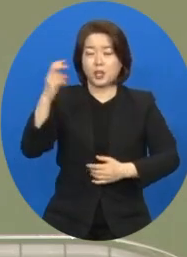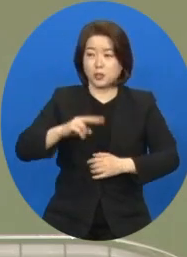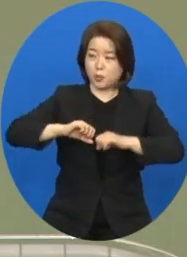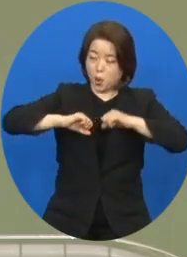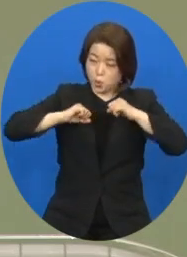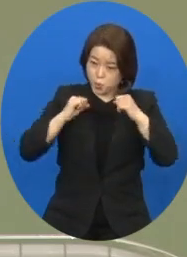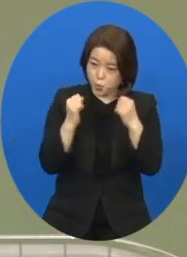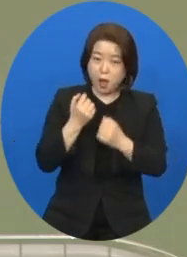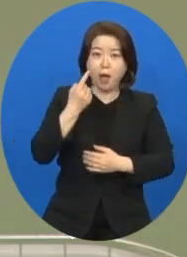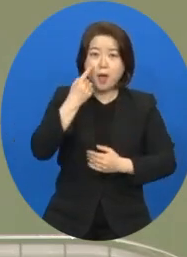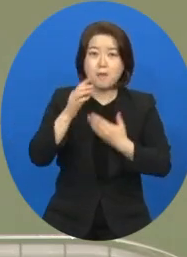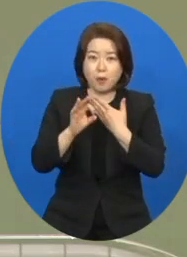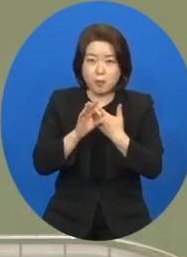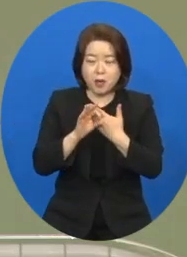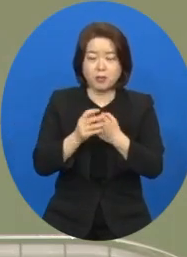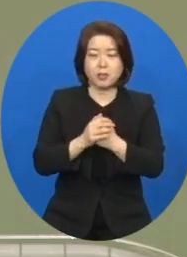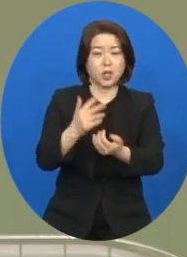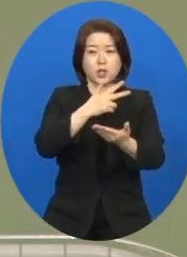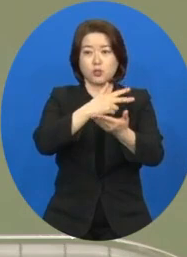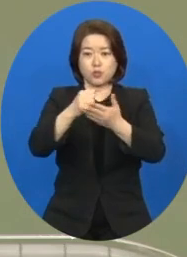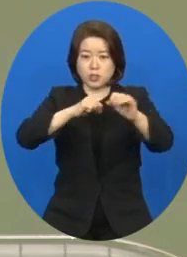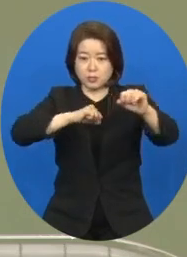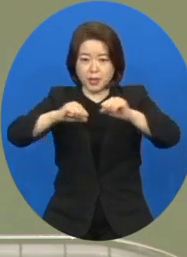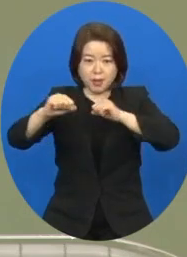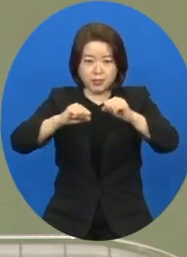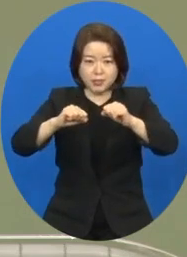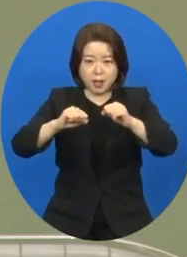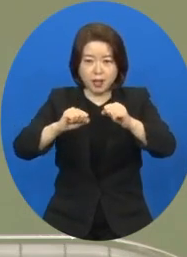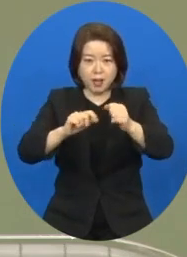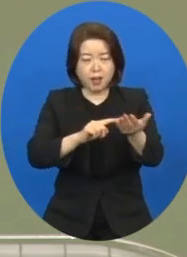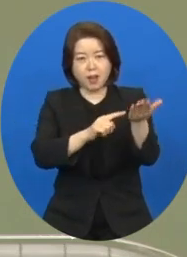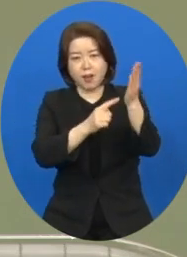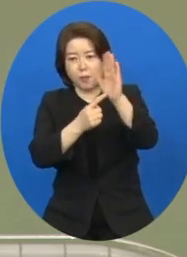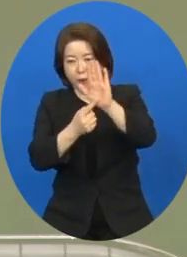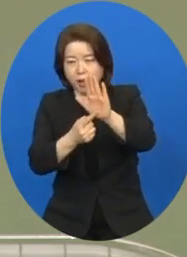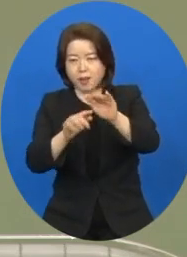보면 주님의 역사를 여러분이 다 보게 돼요.